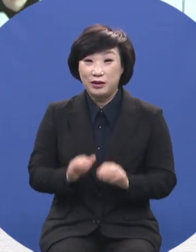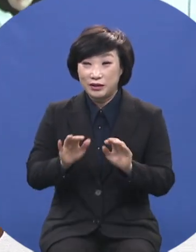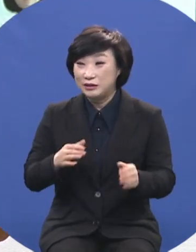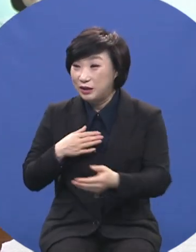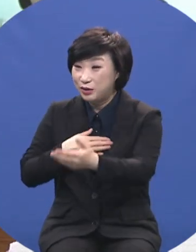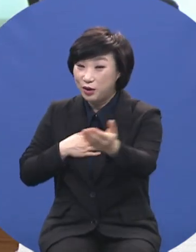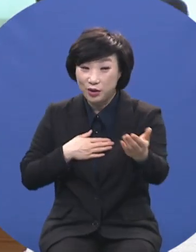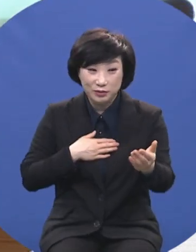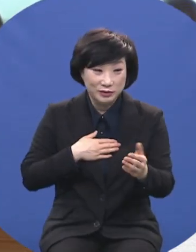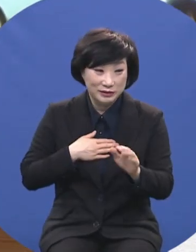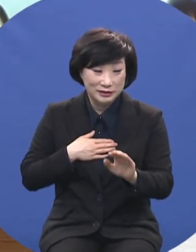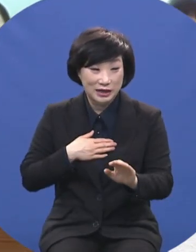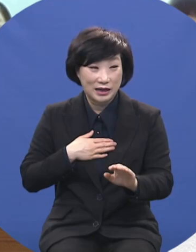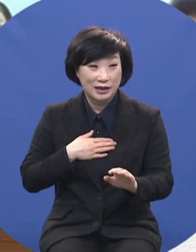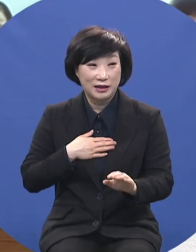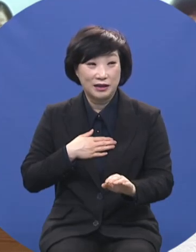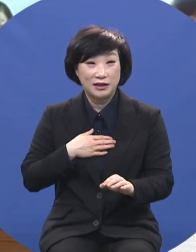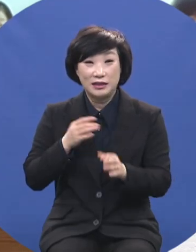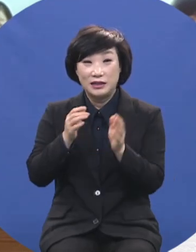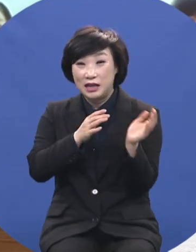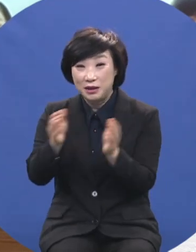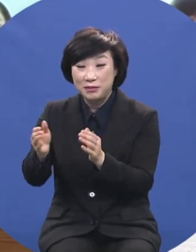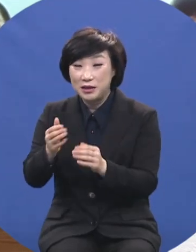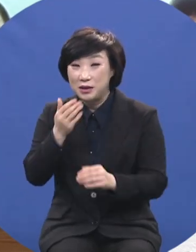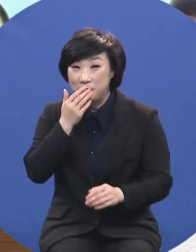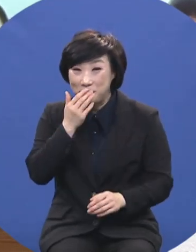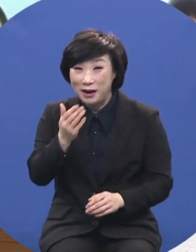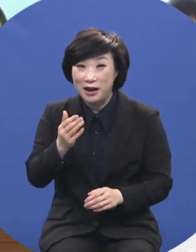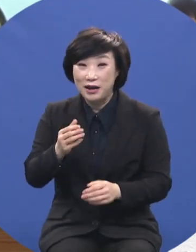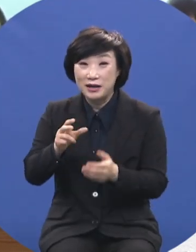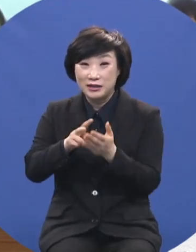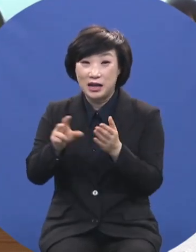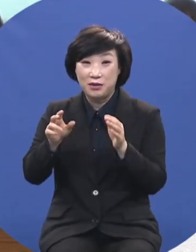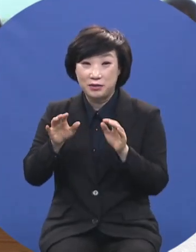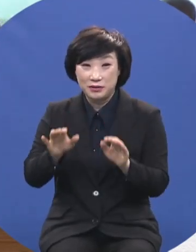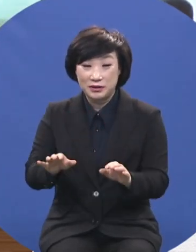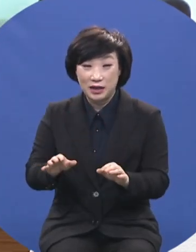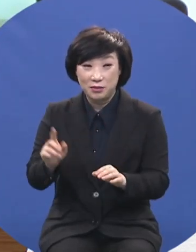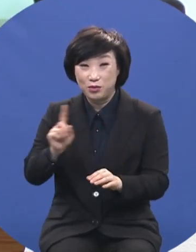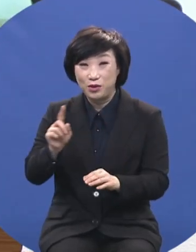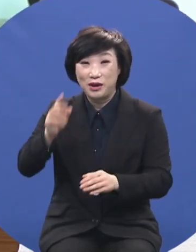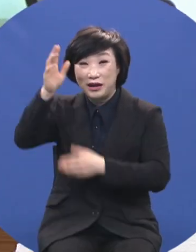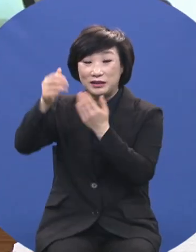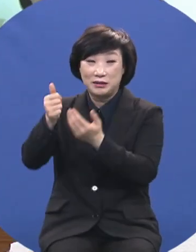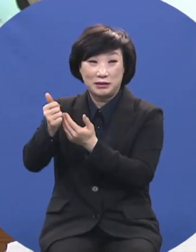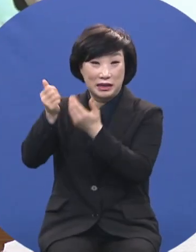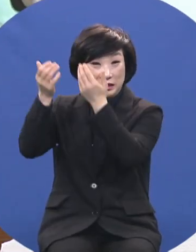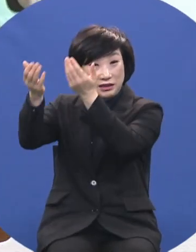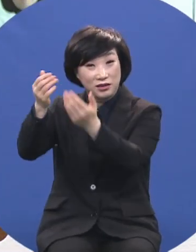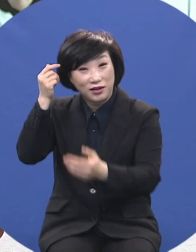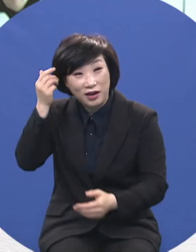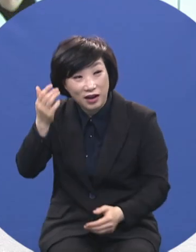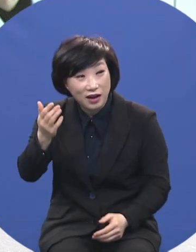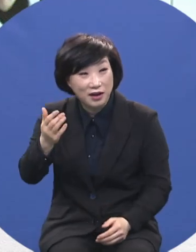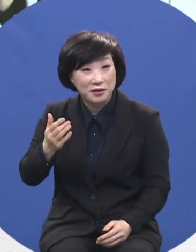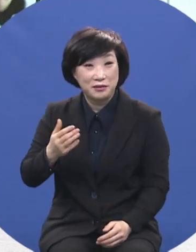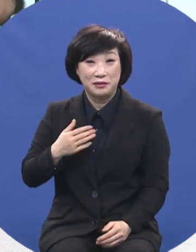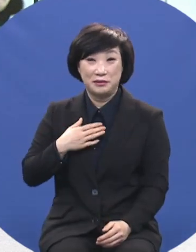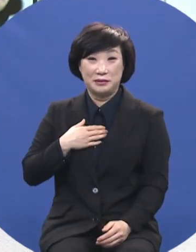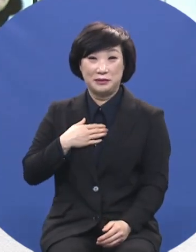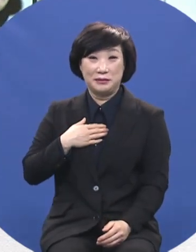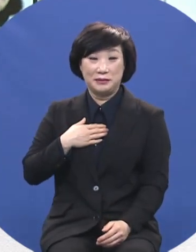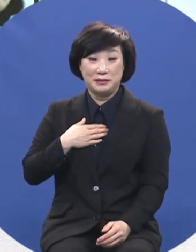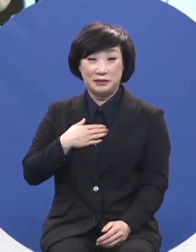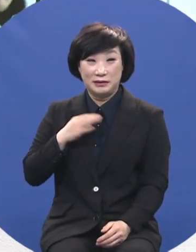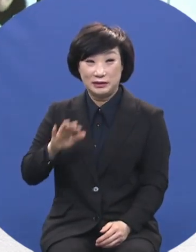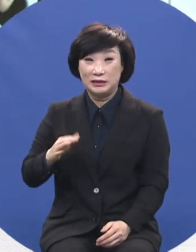그런데 여러분이 예비할 수 있는 자원을 뭘 하나님 예수님께 올려드리느냐.